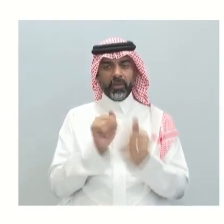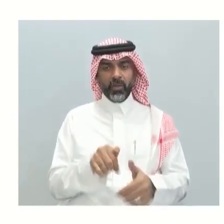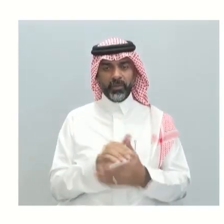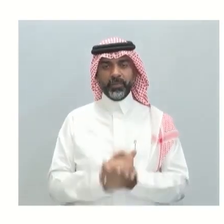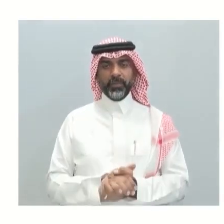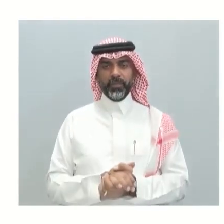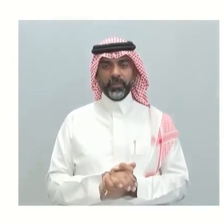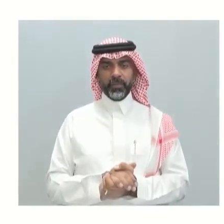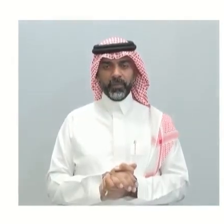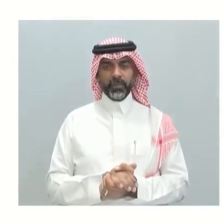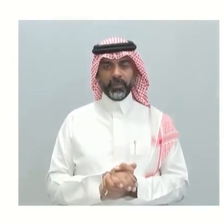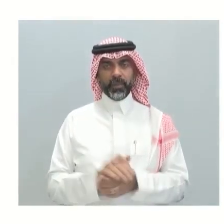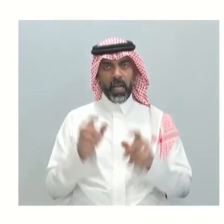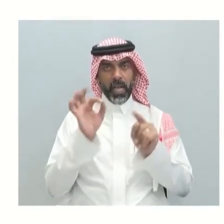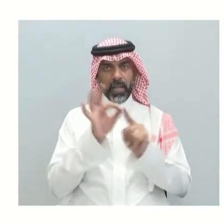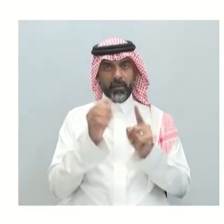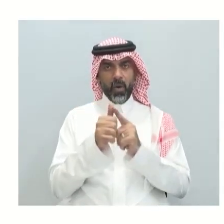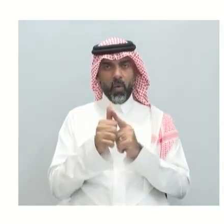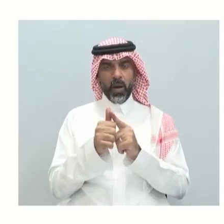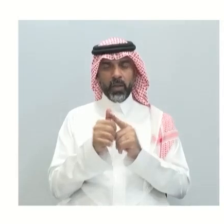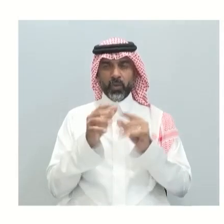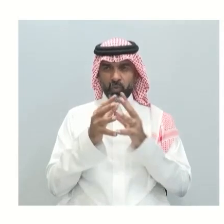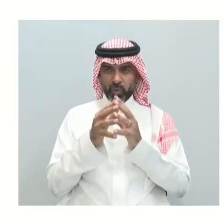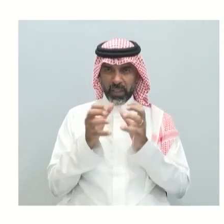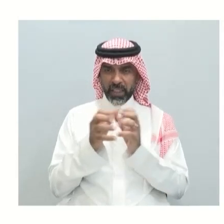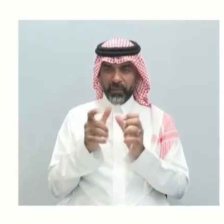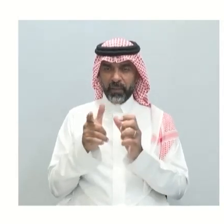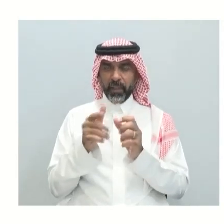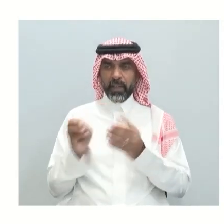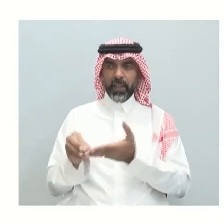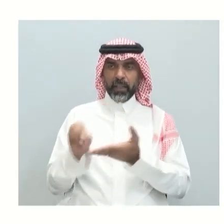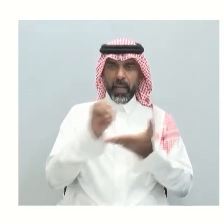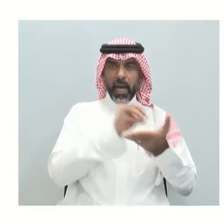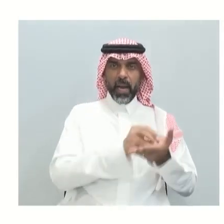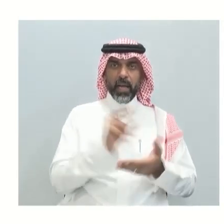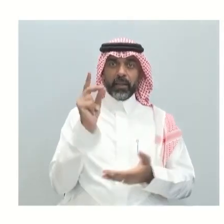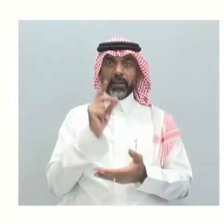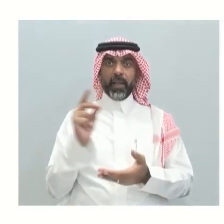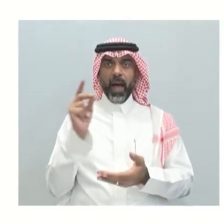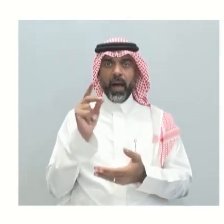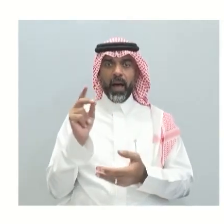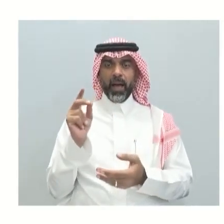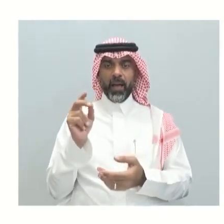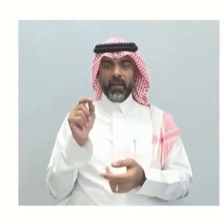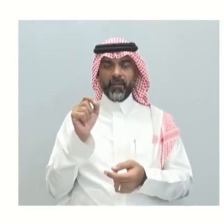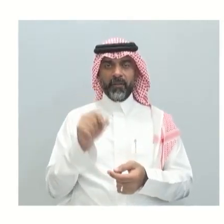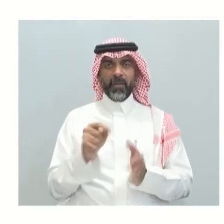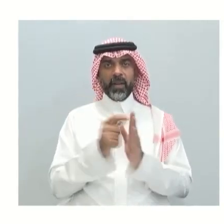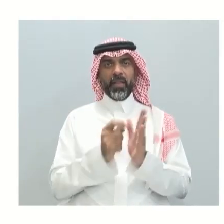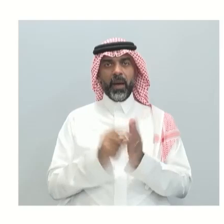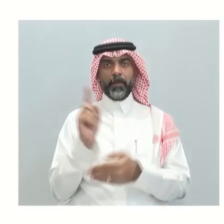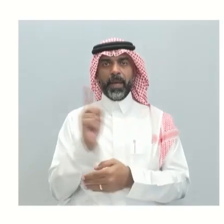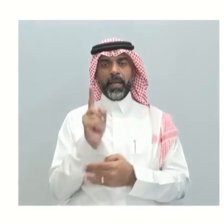باذن الله تعالى في الهدف الاول بان تصف وتصفي انتقال الطاقه في نظام بي ايماء في الهدف الثاني ان